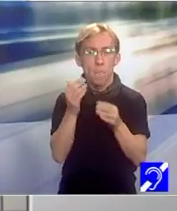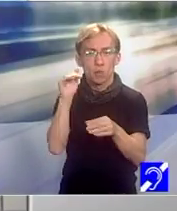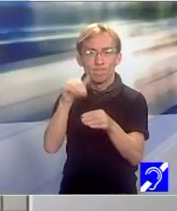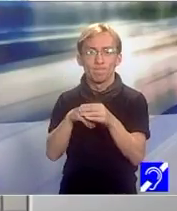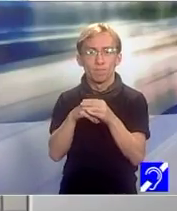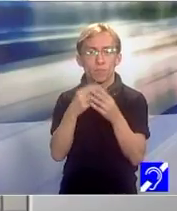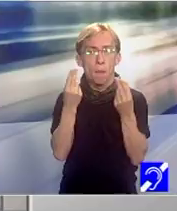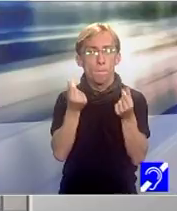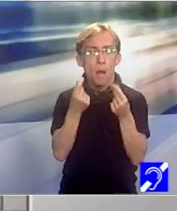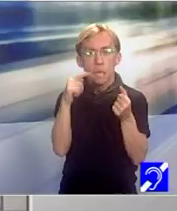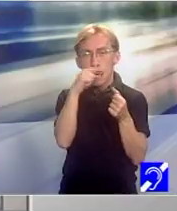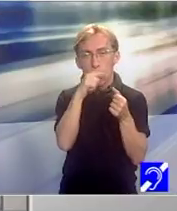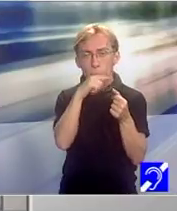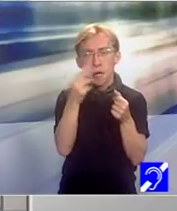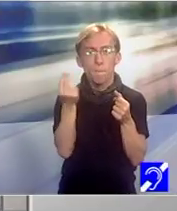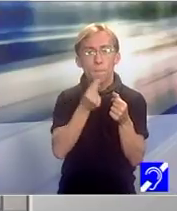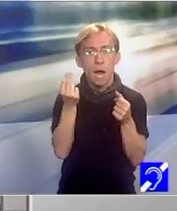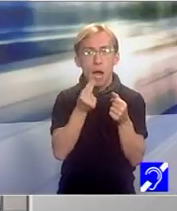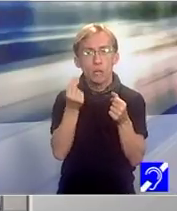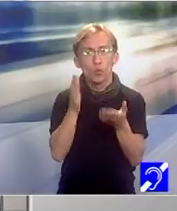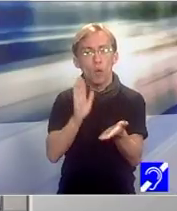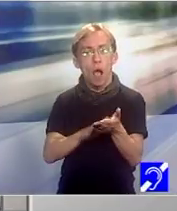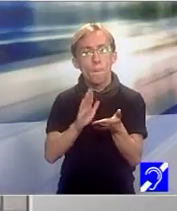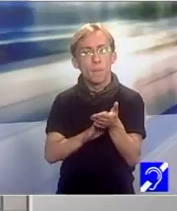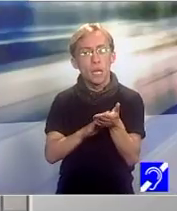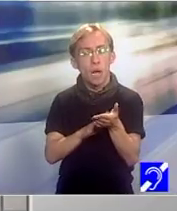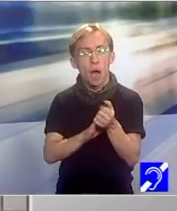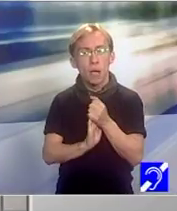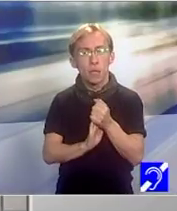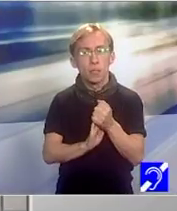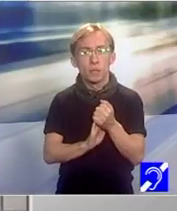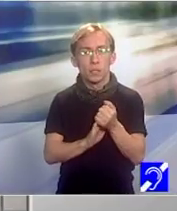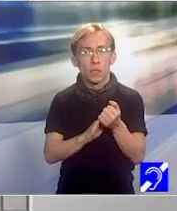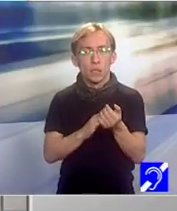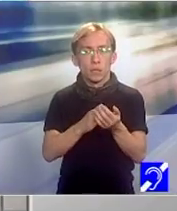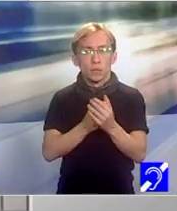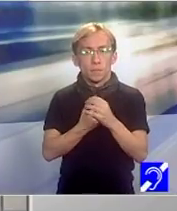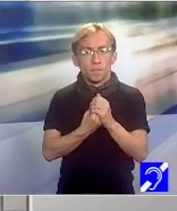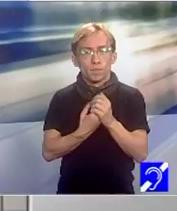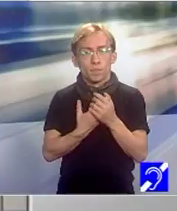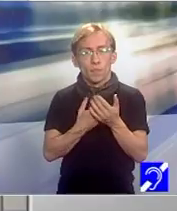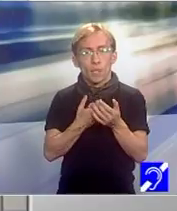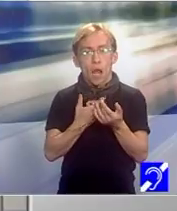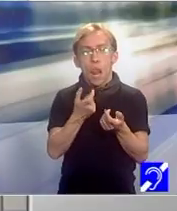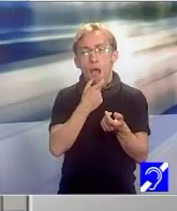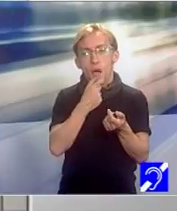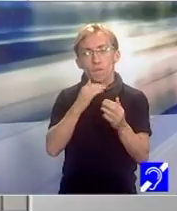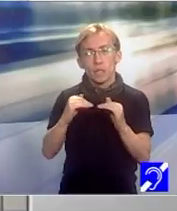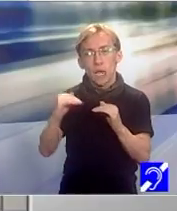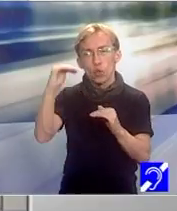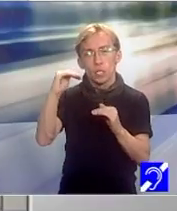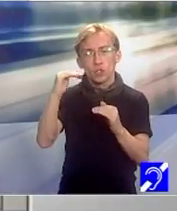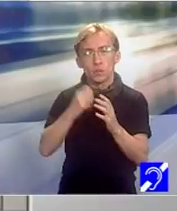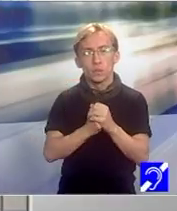ani, din păcate lipsesc normele de aplicare. Exact cum spuneai, pe măsură ce înaintăm în vârstă, la vârsta adolescenței apar și în